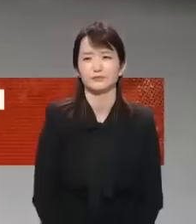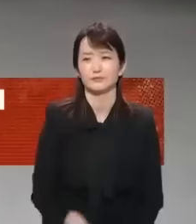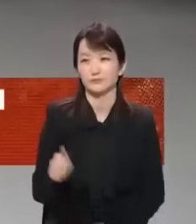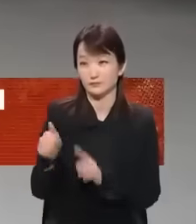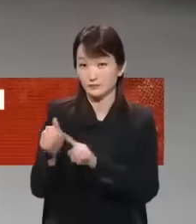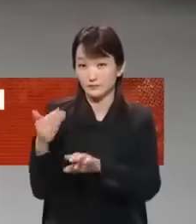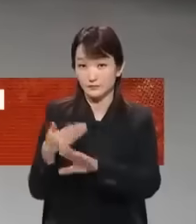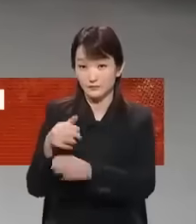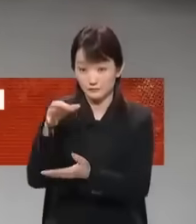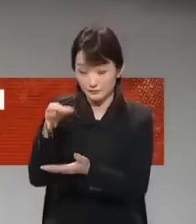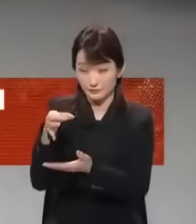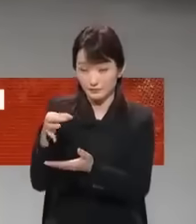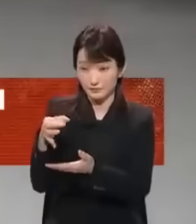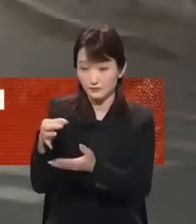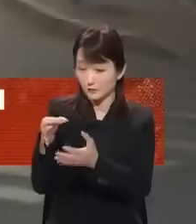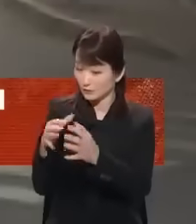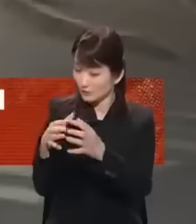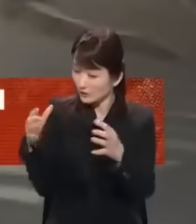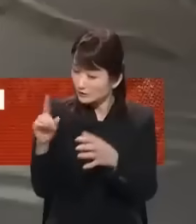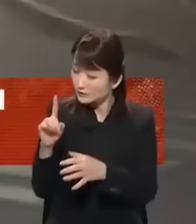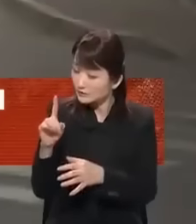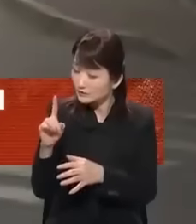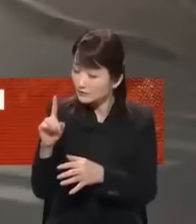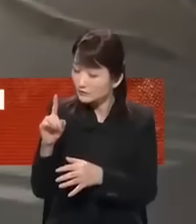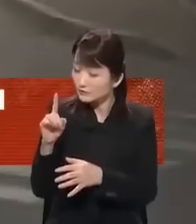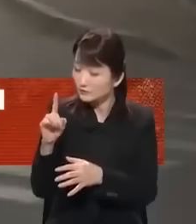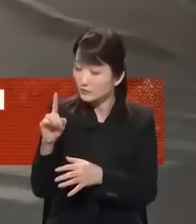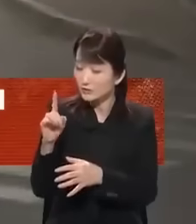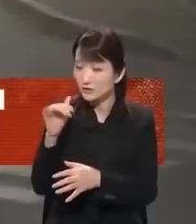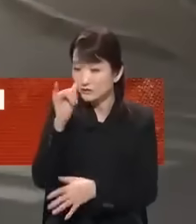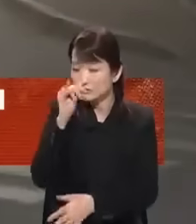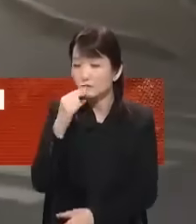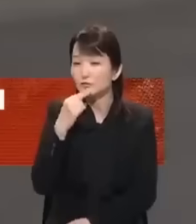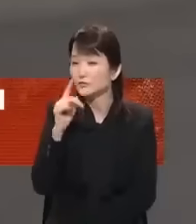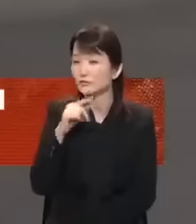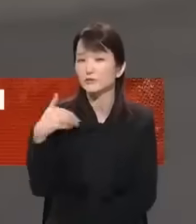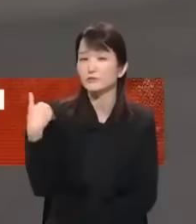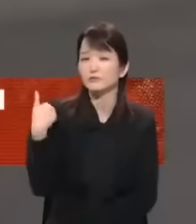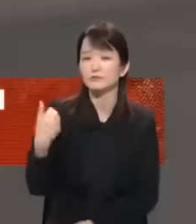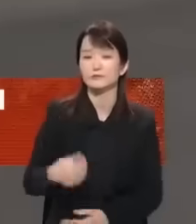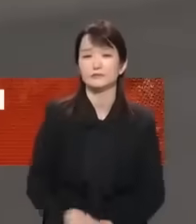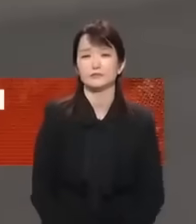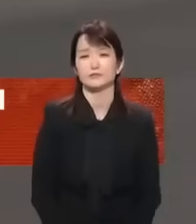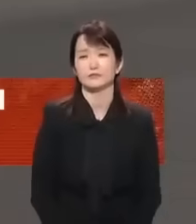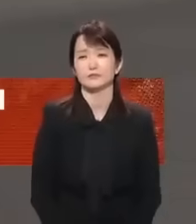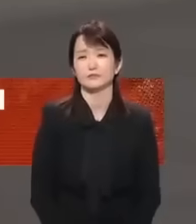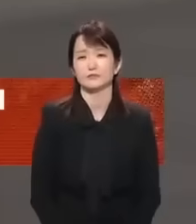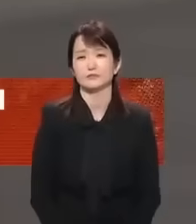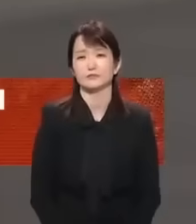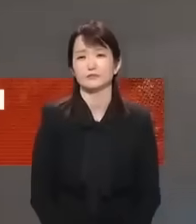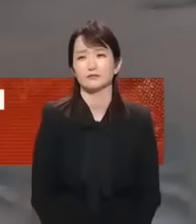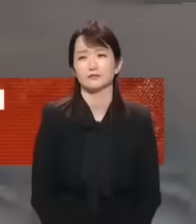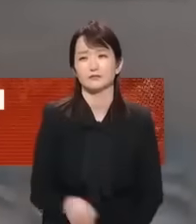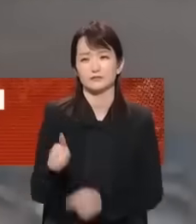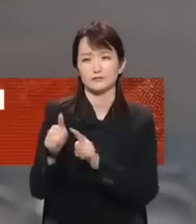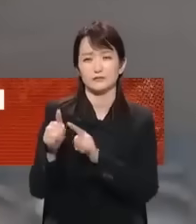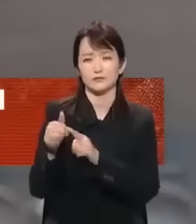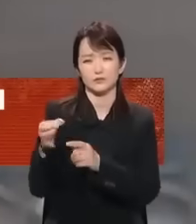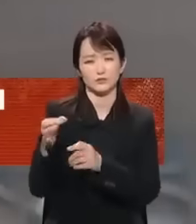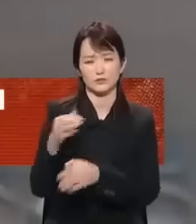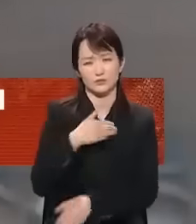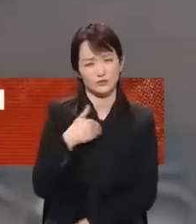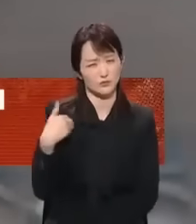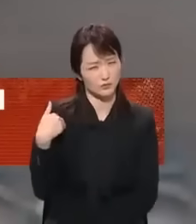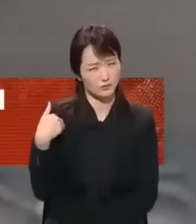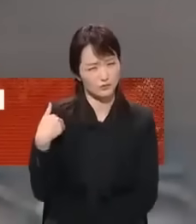재산이나 자력이 있는지까지 이걸로 확인됐다고 보기는 어렵습니다만 추정컨데 그렇게 뭐 여유 있거나 그러 보이지